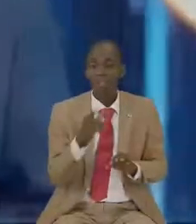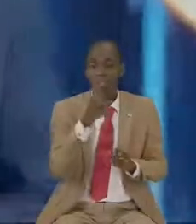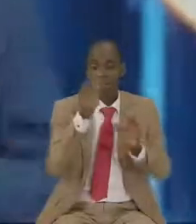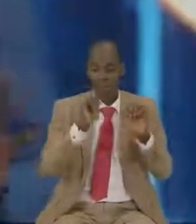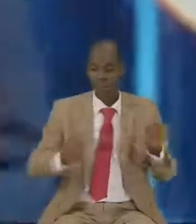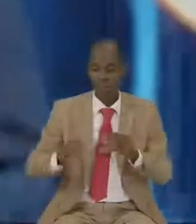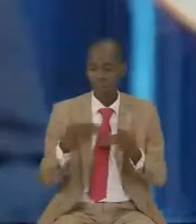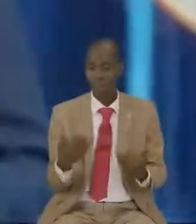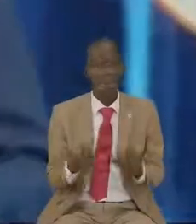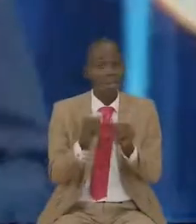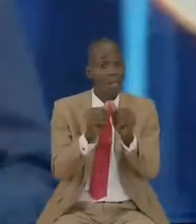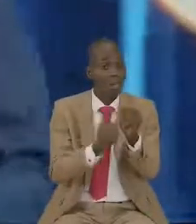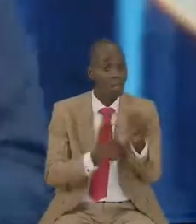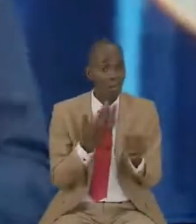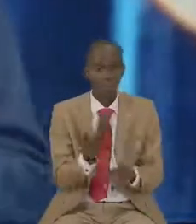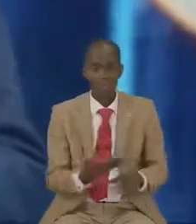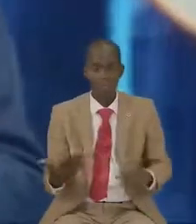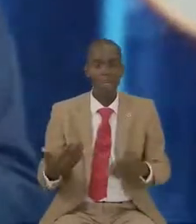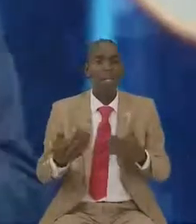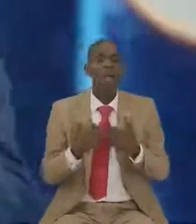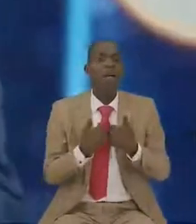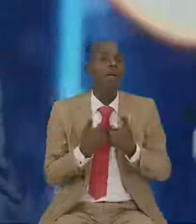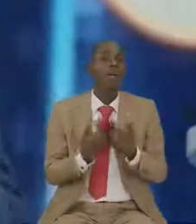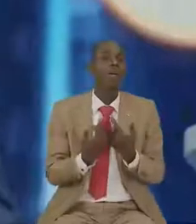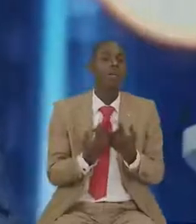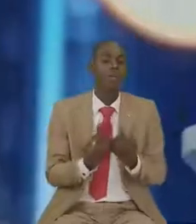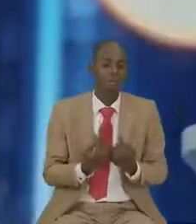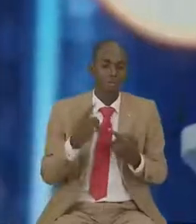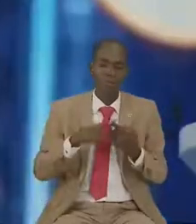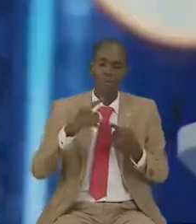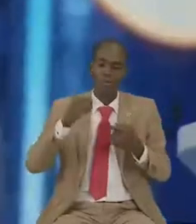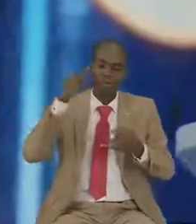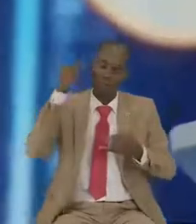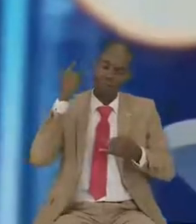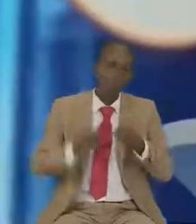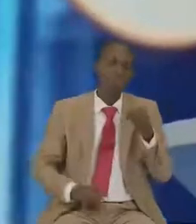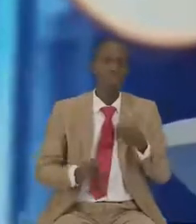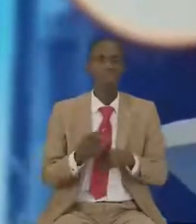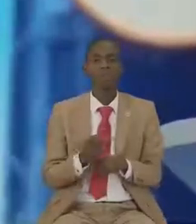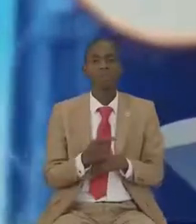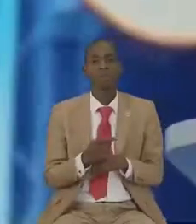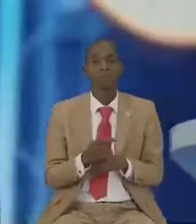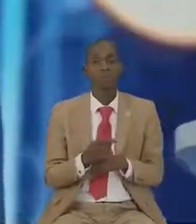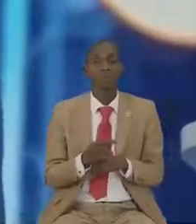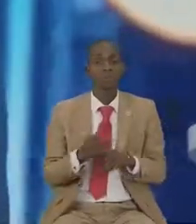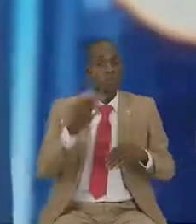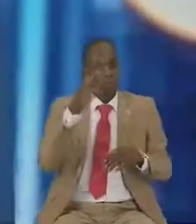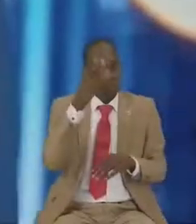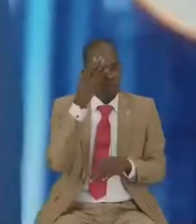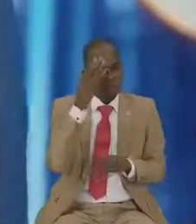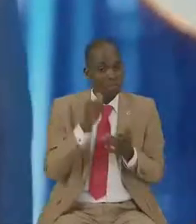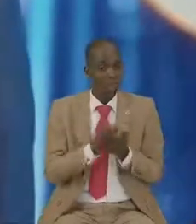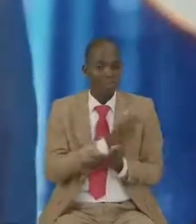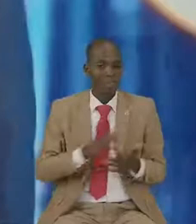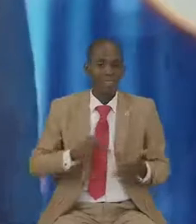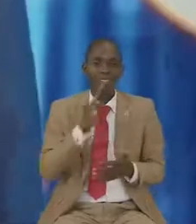faire, que tout est venu à la fin. Mais vous savez, Christ n'est